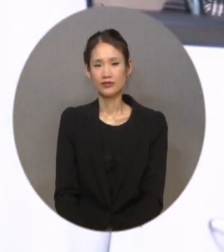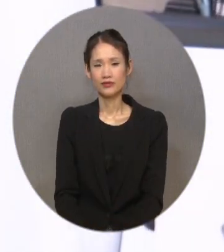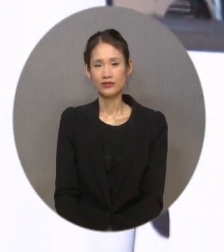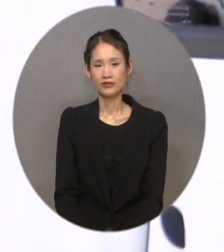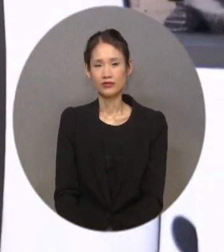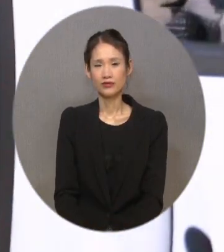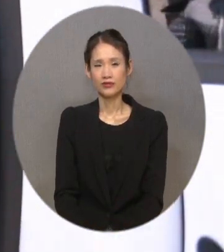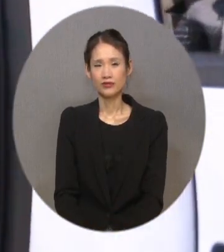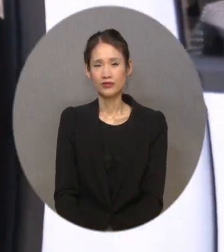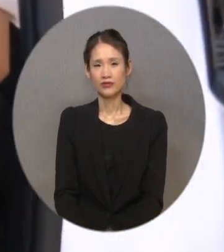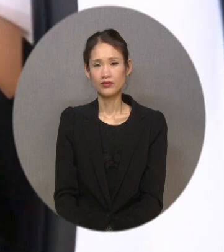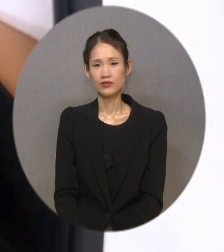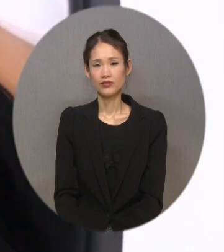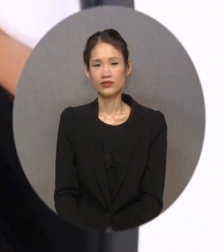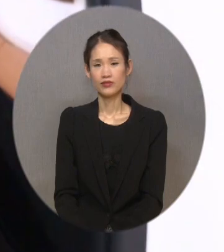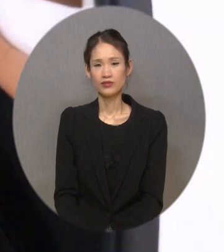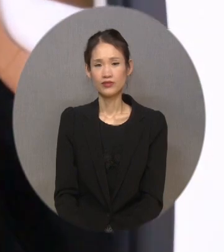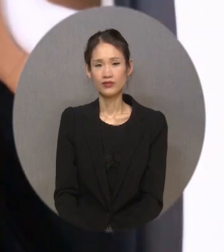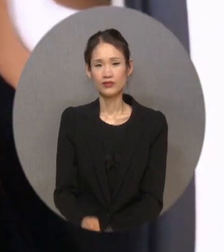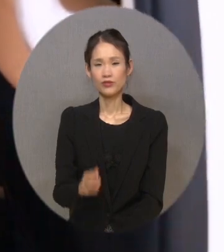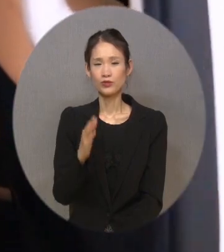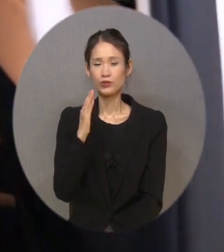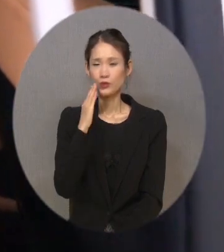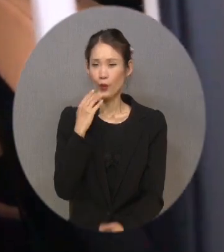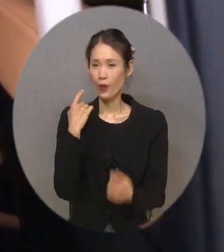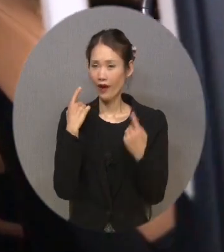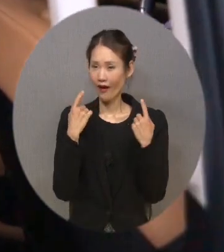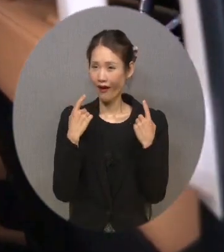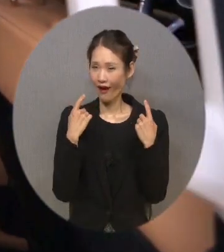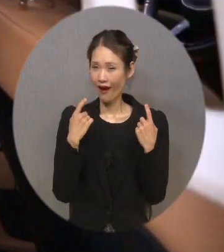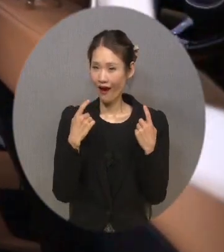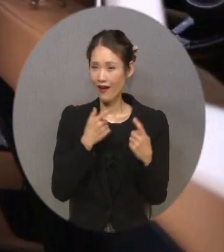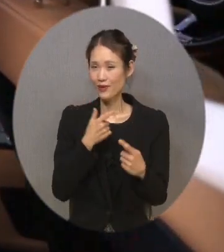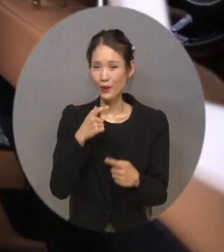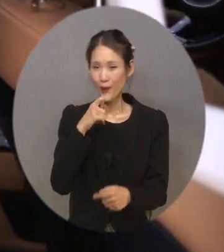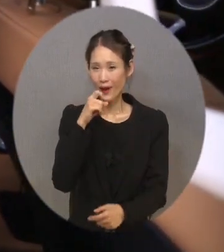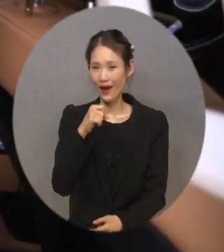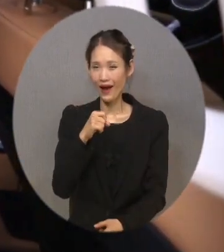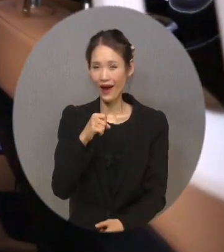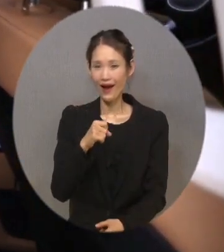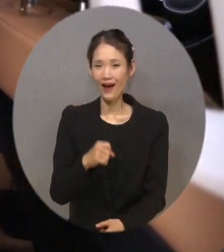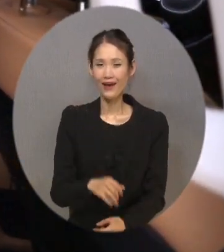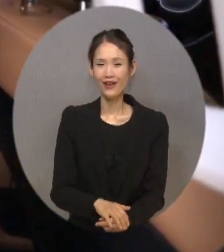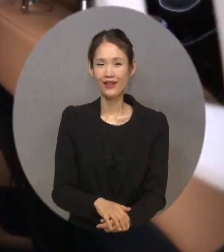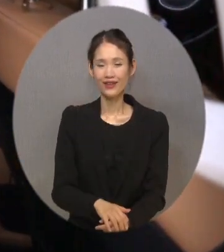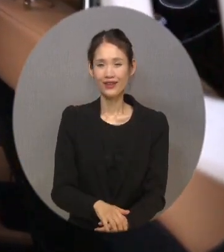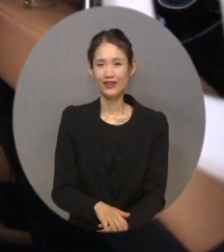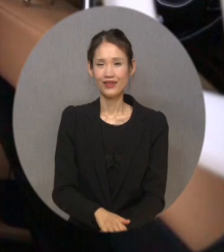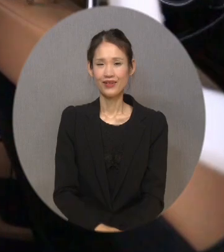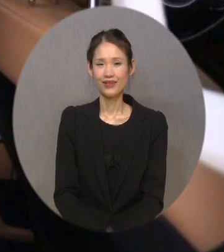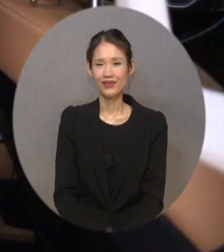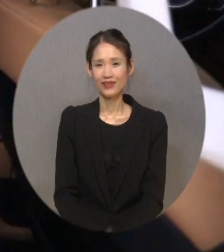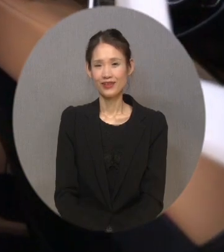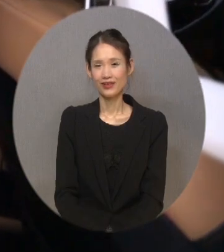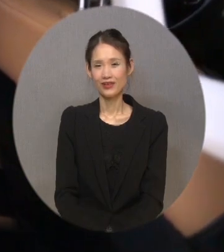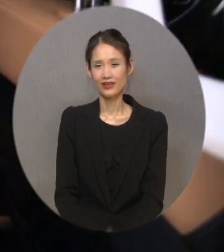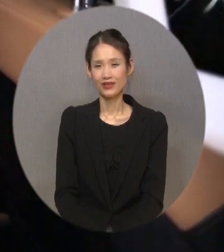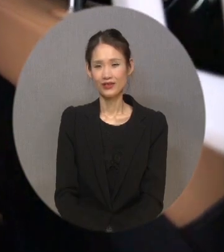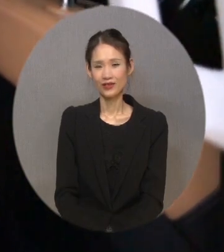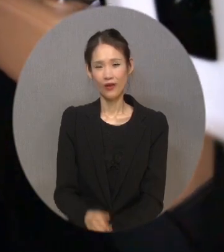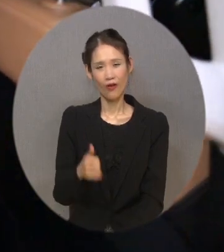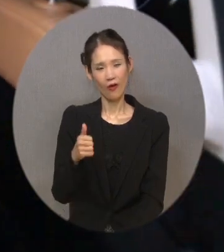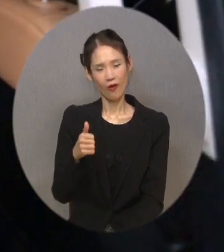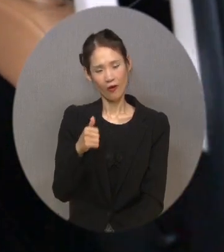오이. 이 딱. 초록여행이. 어, 기아 초록여행 아주. 짱입니다. 어, 잘해놨어요. 포스트